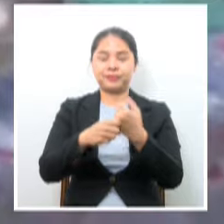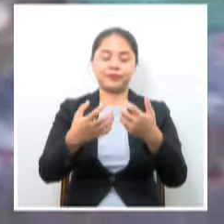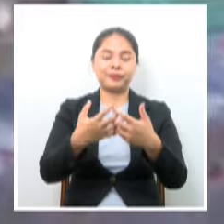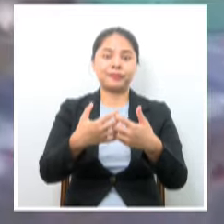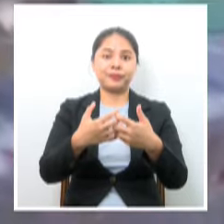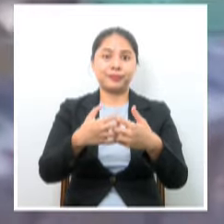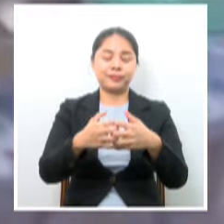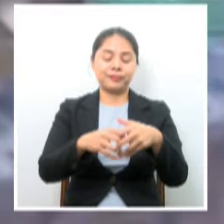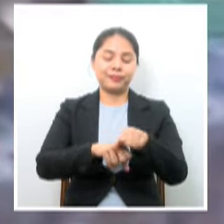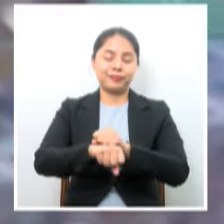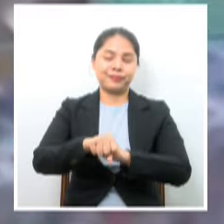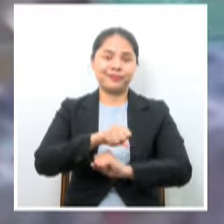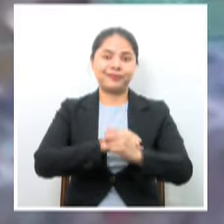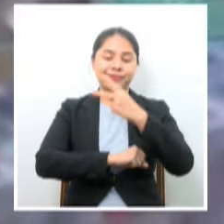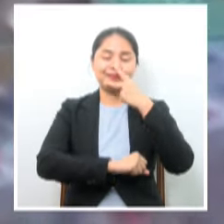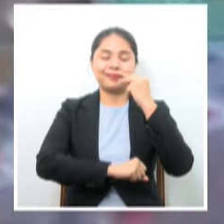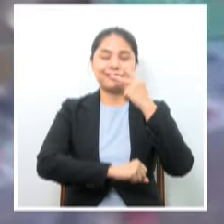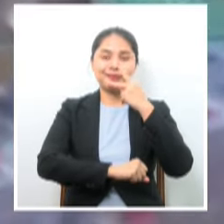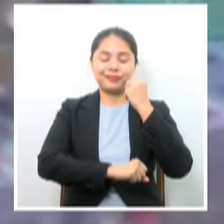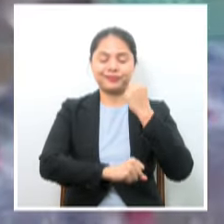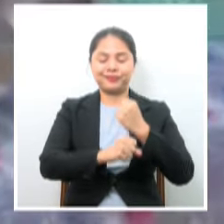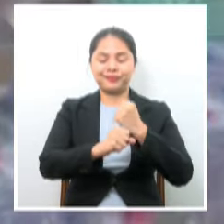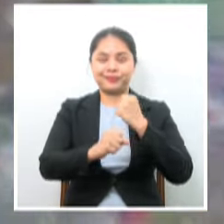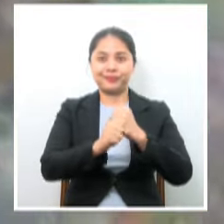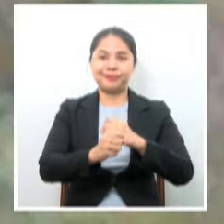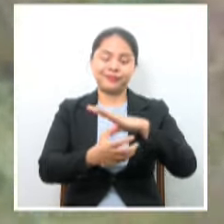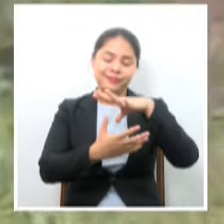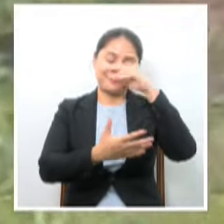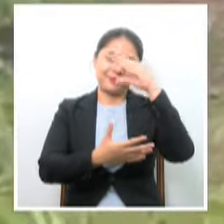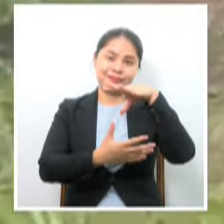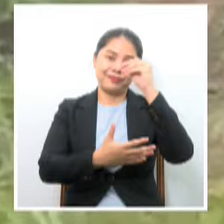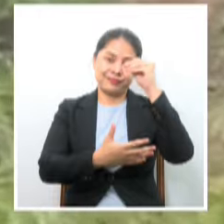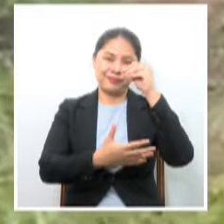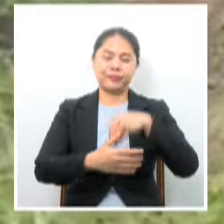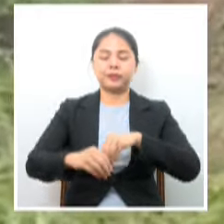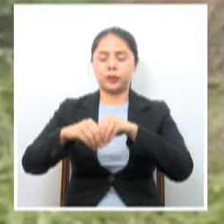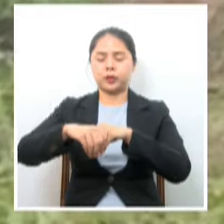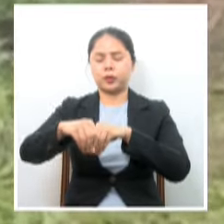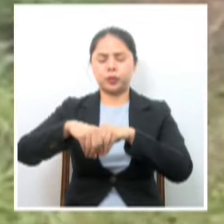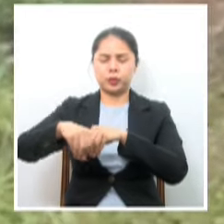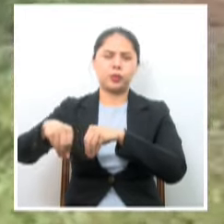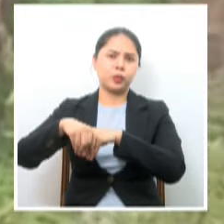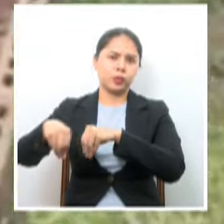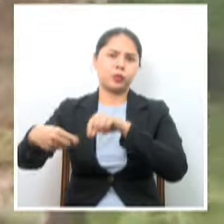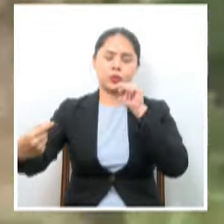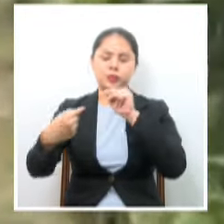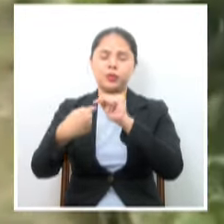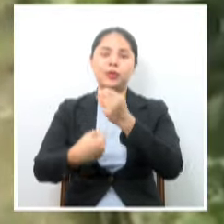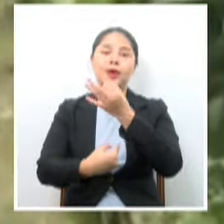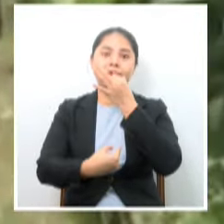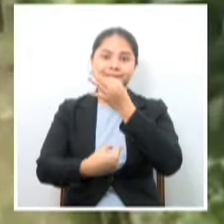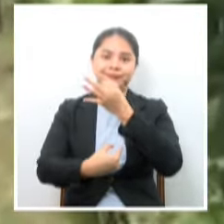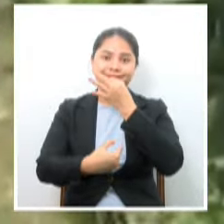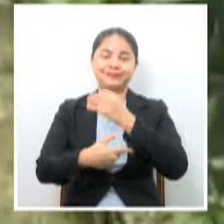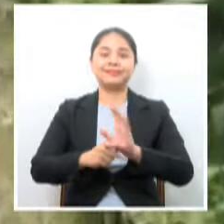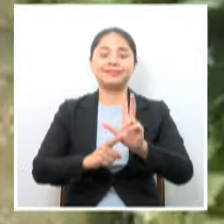เวลาเรียนเพิ่มเวลารู้ 2. การปลูกผักปลอดสารพิษในวิชาการงานอาชี